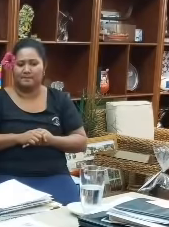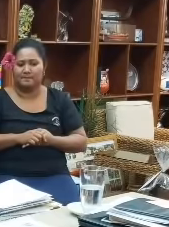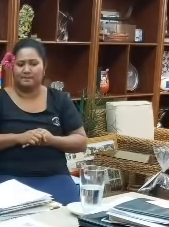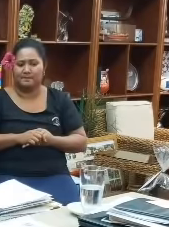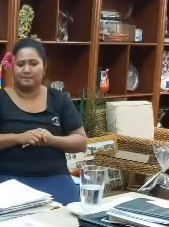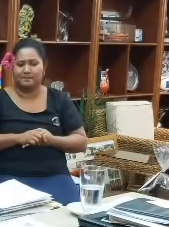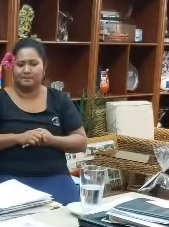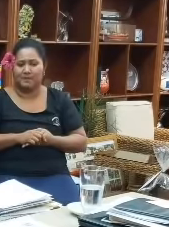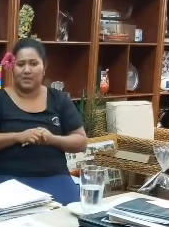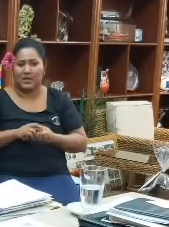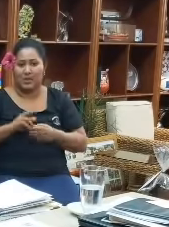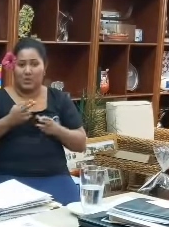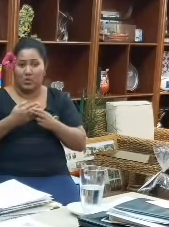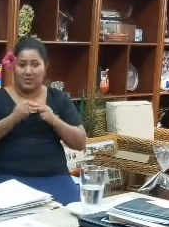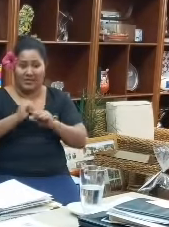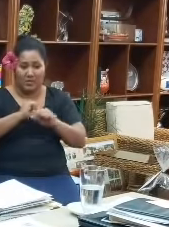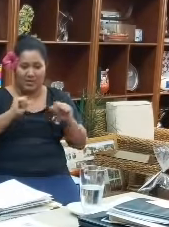ma tato paanga le